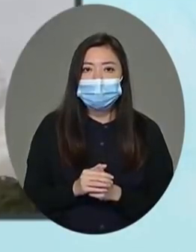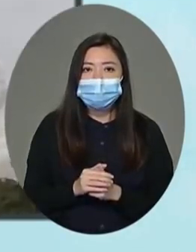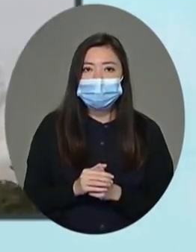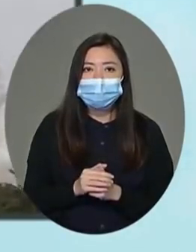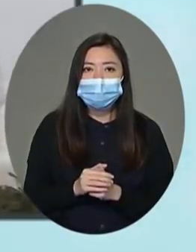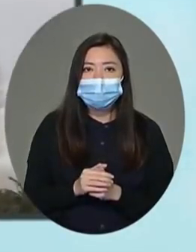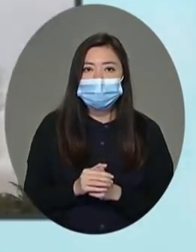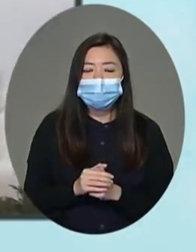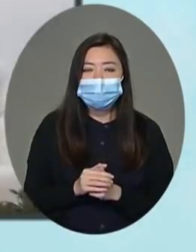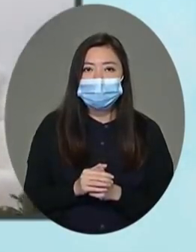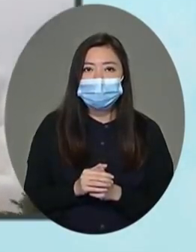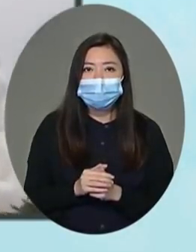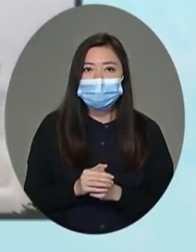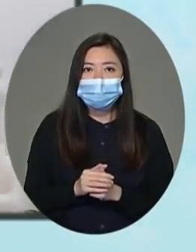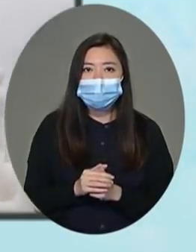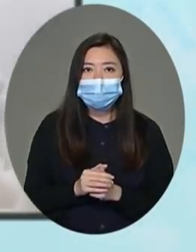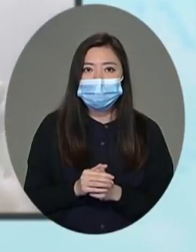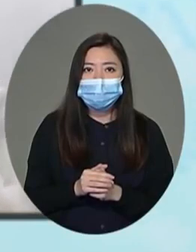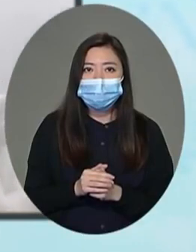110:23:15:613。